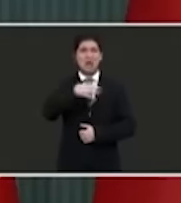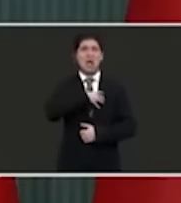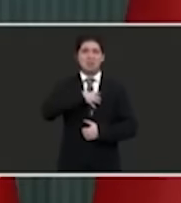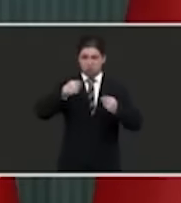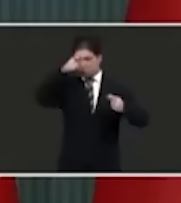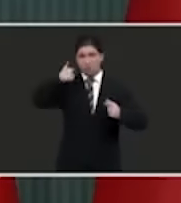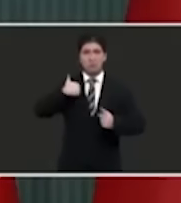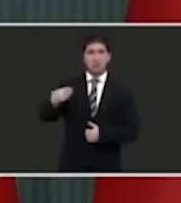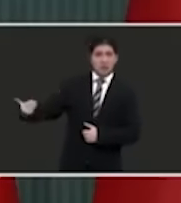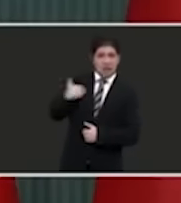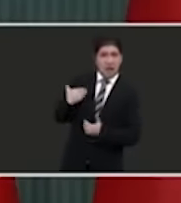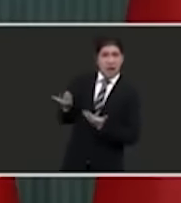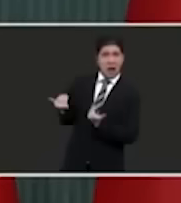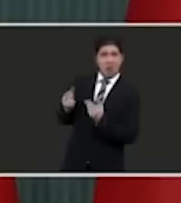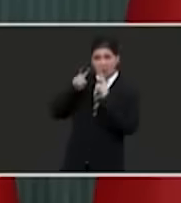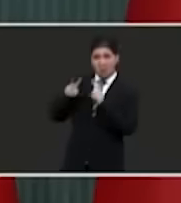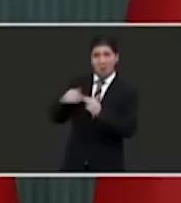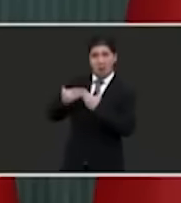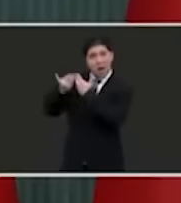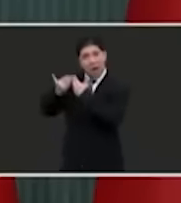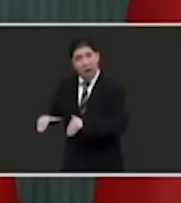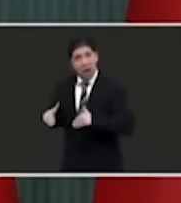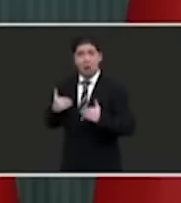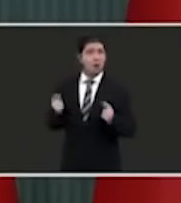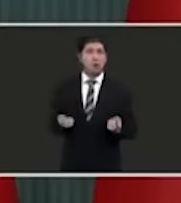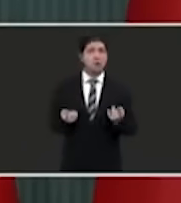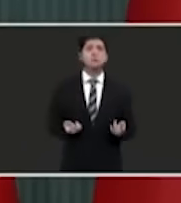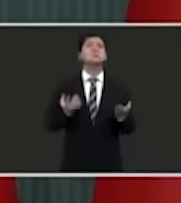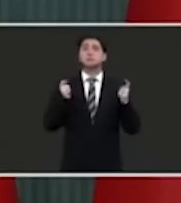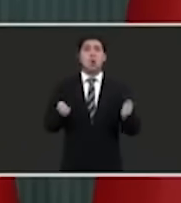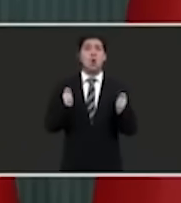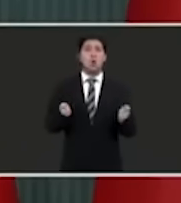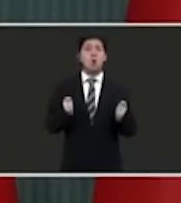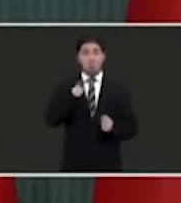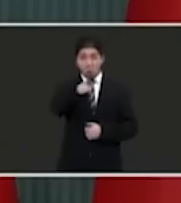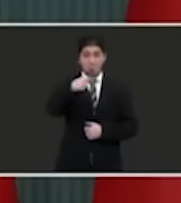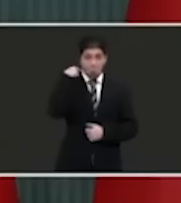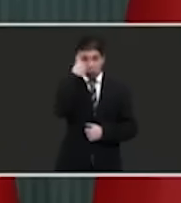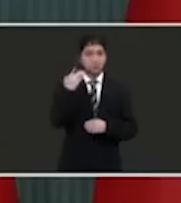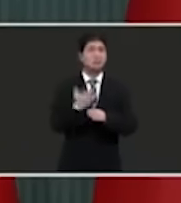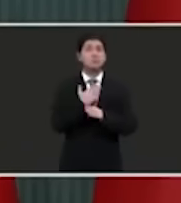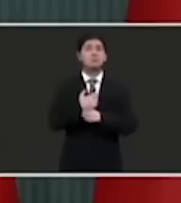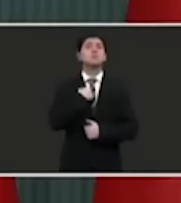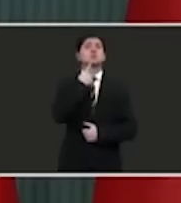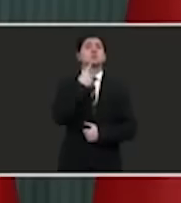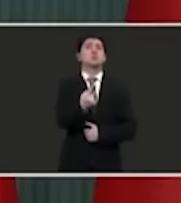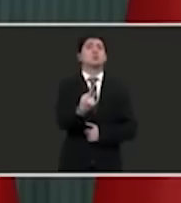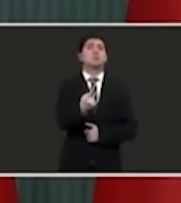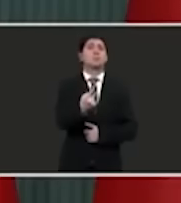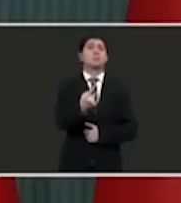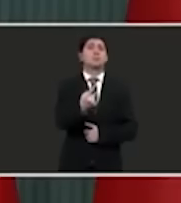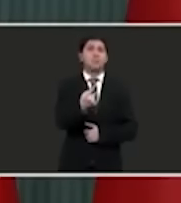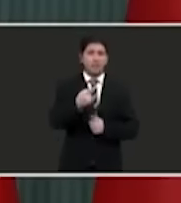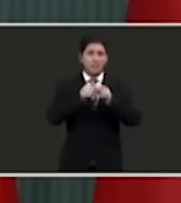topraklarımıza uzanmasına engel olamayız. İşte bu sebeple diyoruz ki